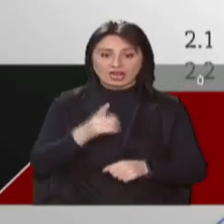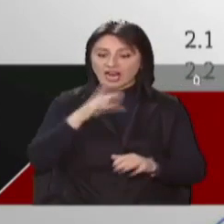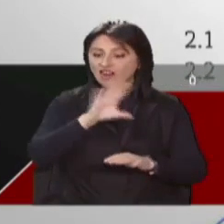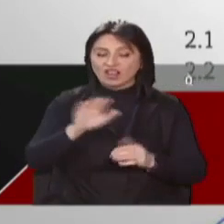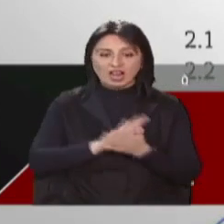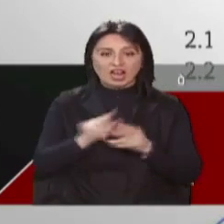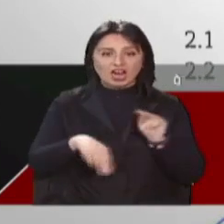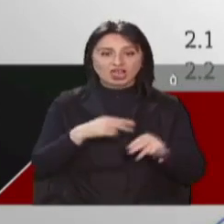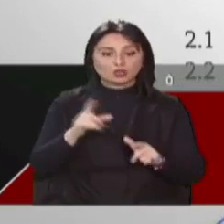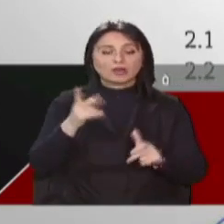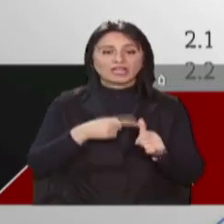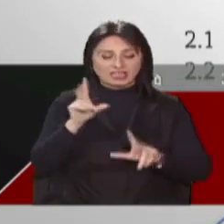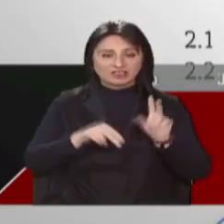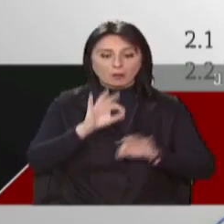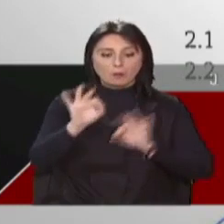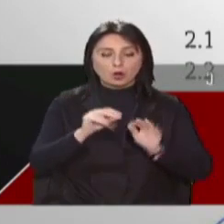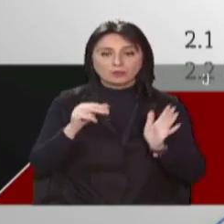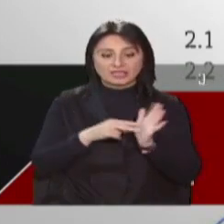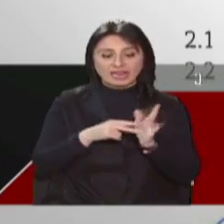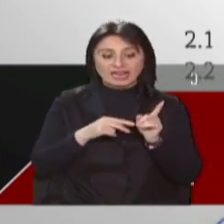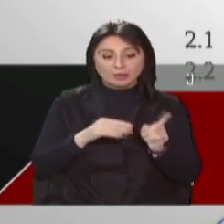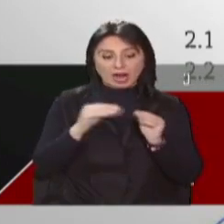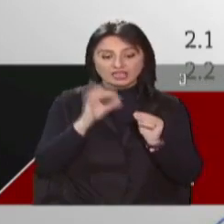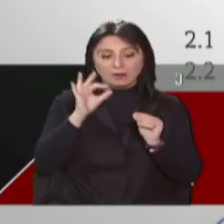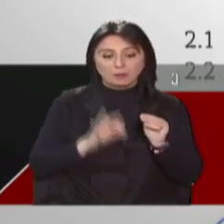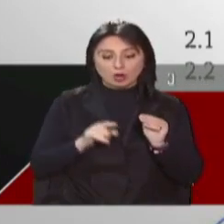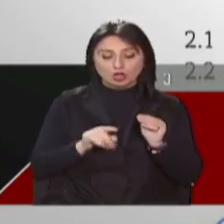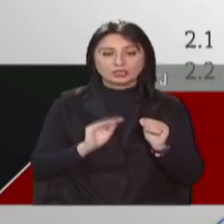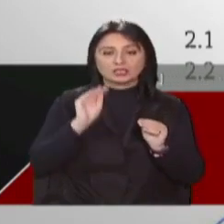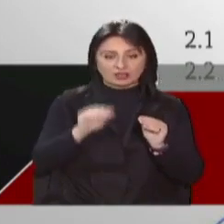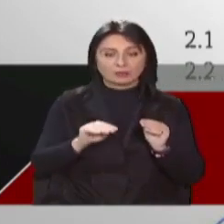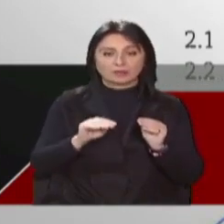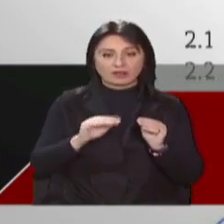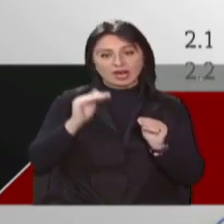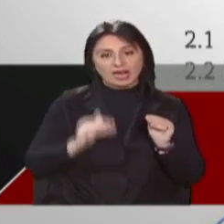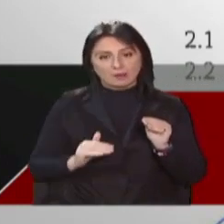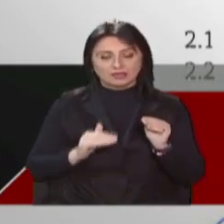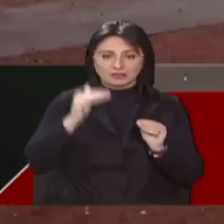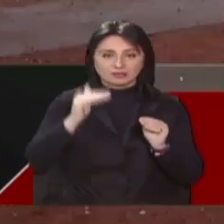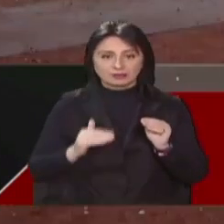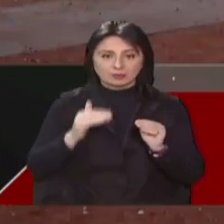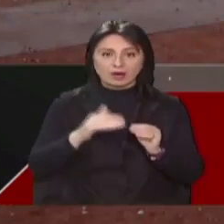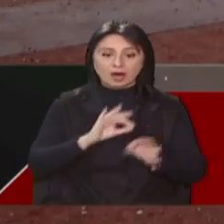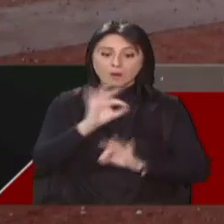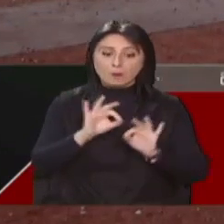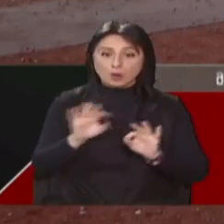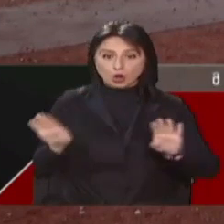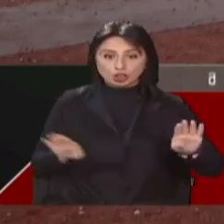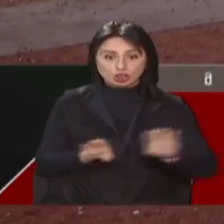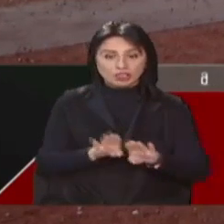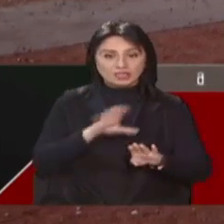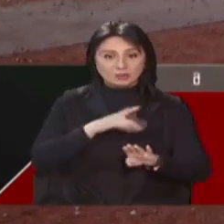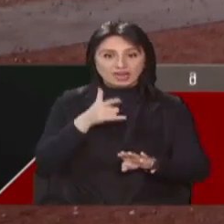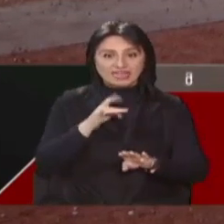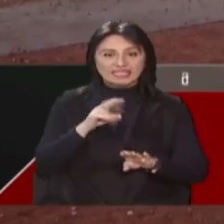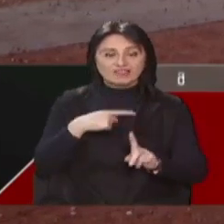ყველა ხელშეკრულება ითვალისწინებს პროექტის ღირებულების 10%-იან ზრდას ან კლებას. Რამდენად იყო პროექტთან შესაბამისობაში